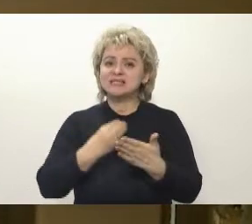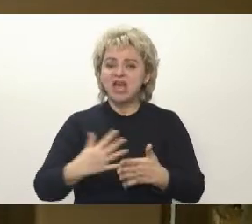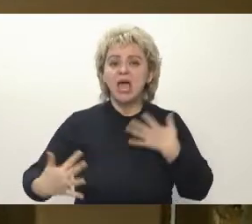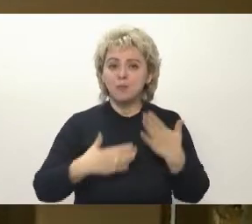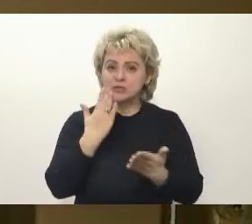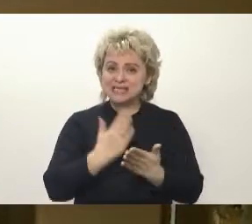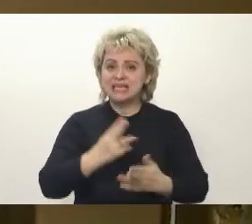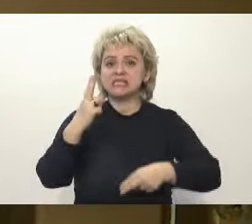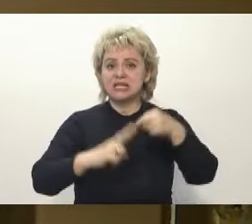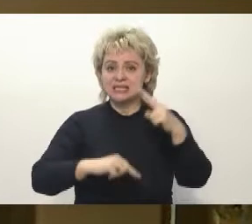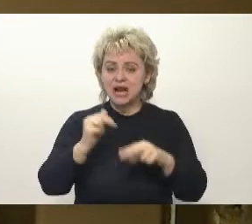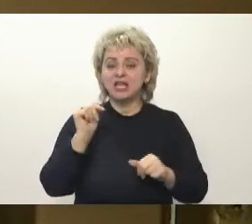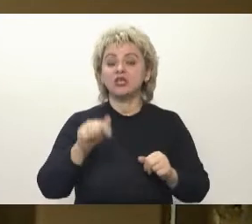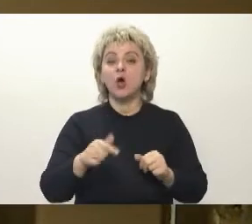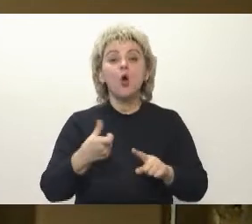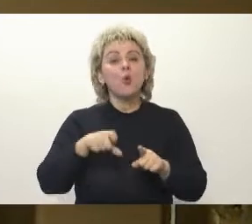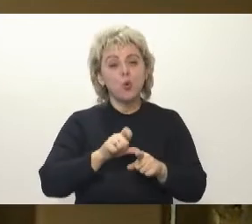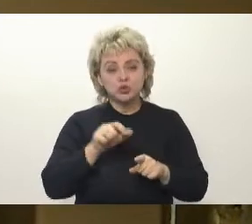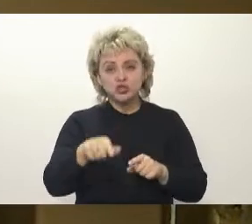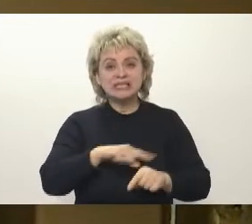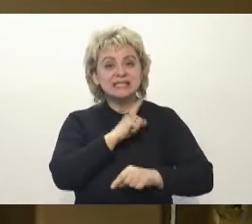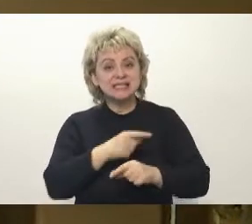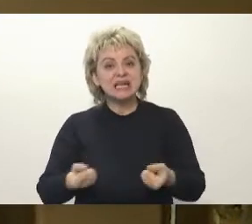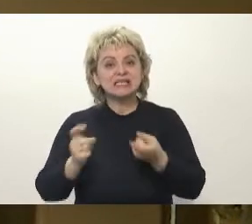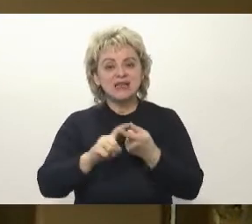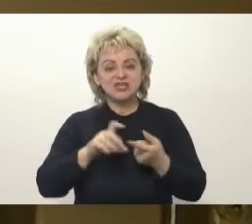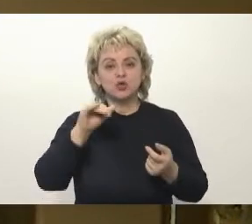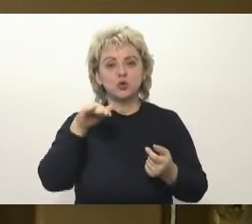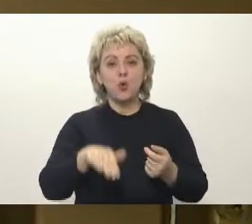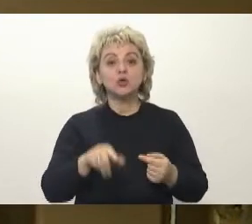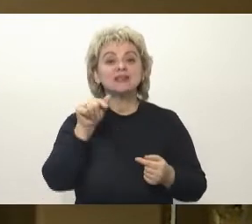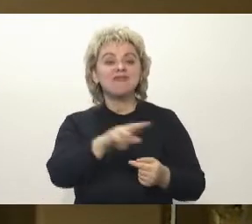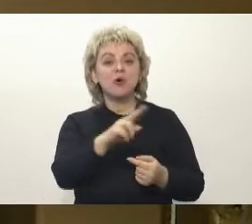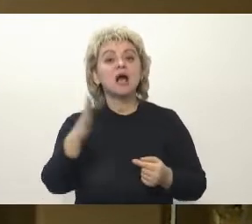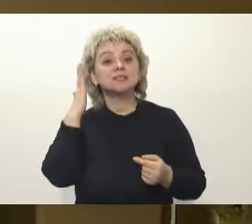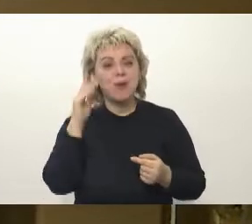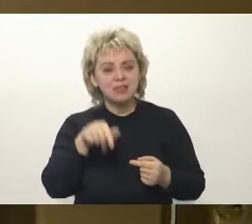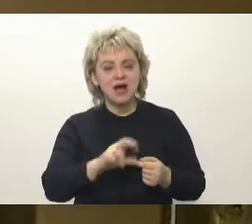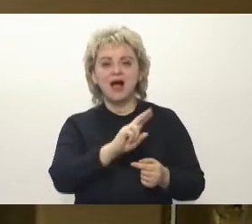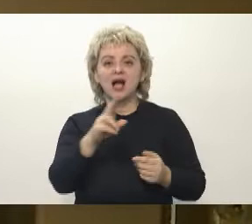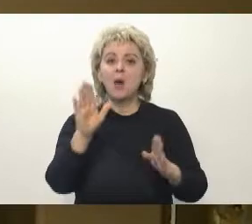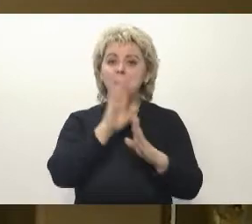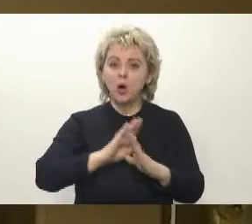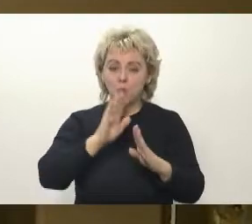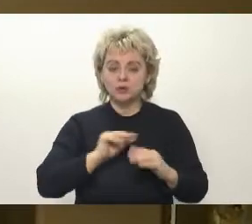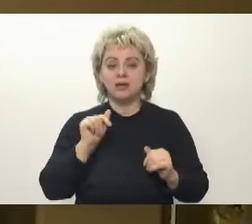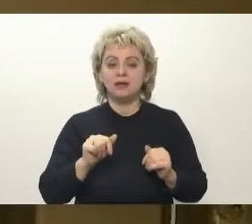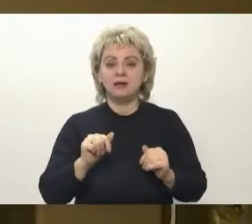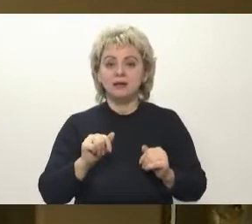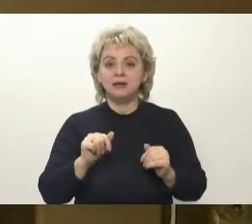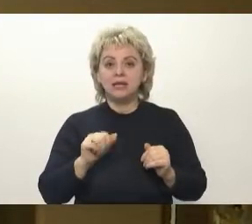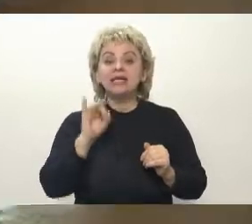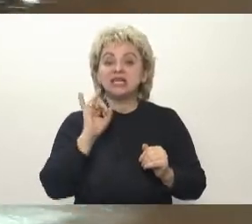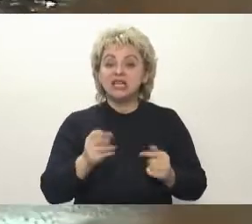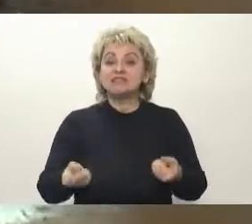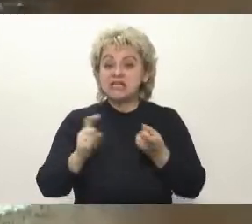свое настроение. Очень сильно зависит от того, как выспалась, от того, какая погода. Вот. И